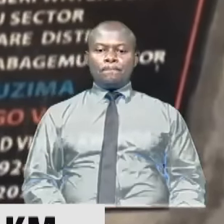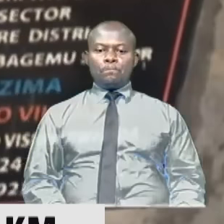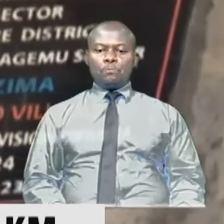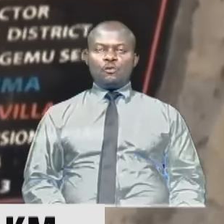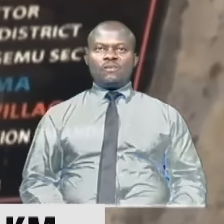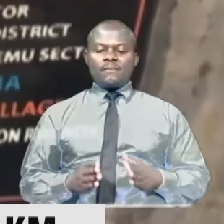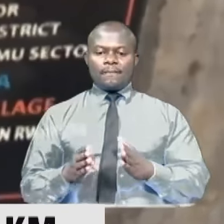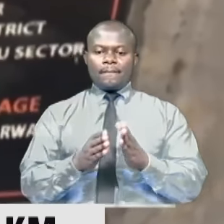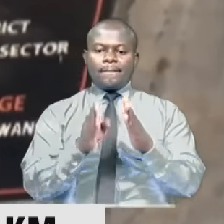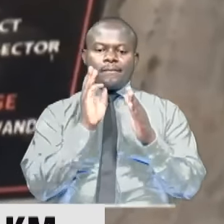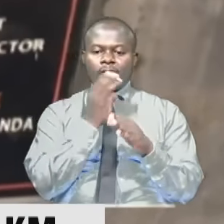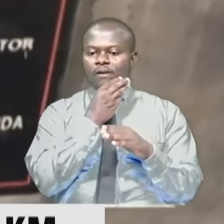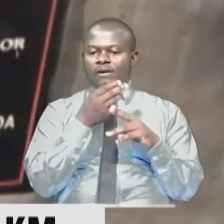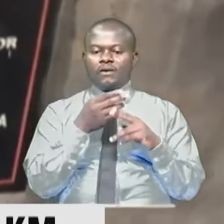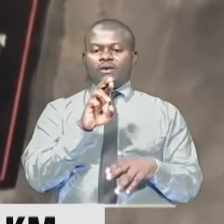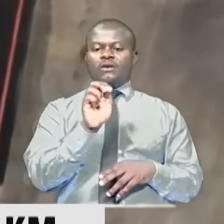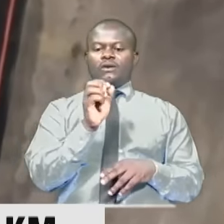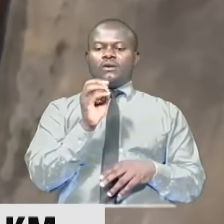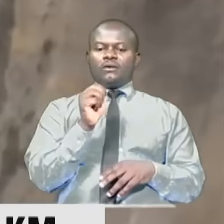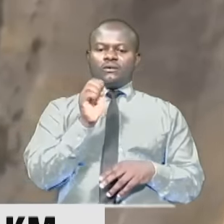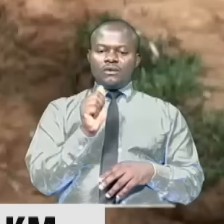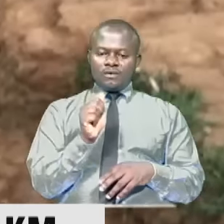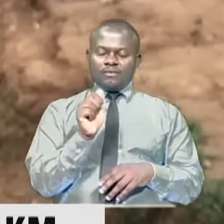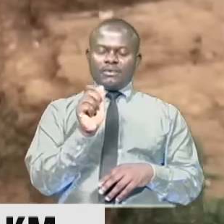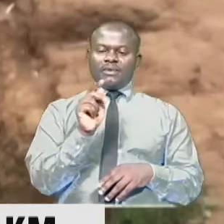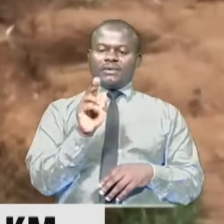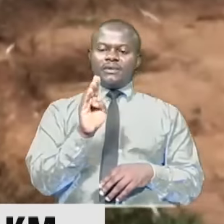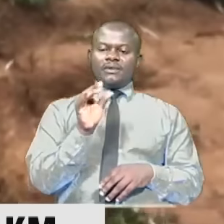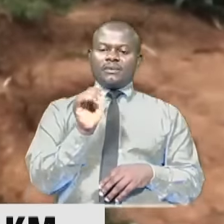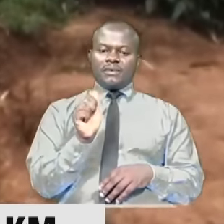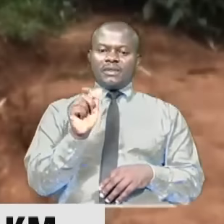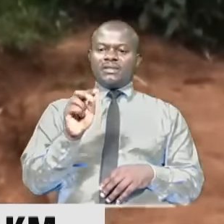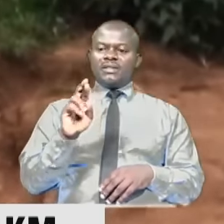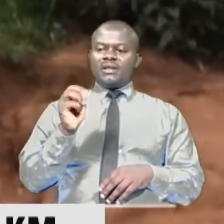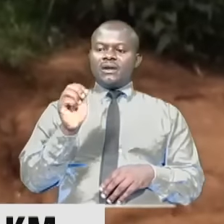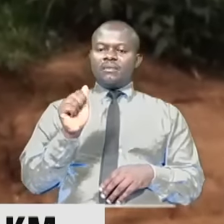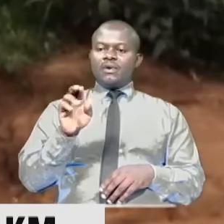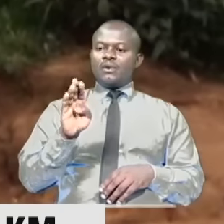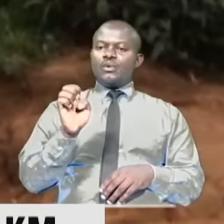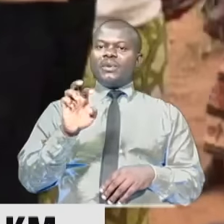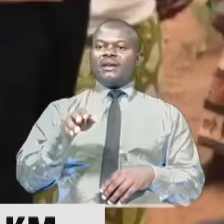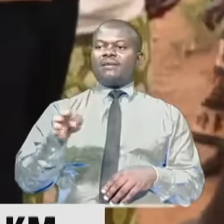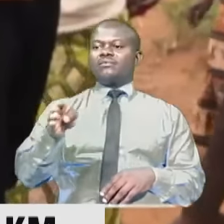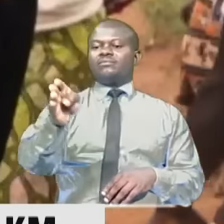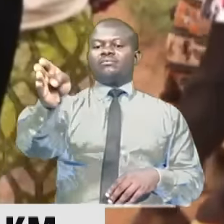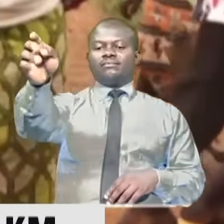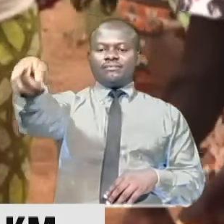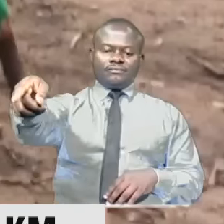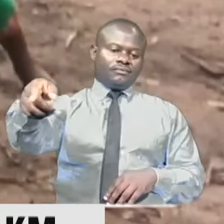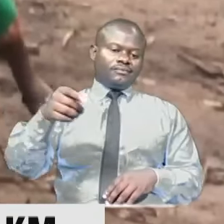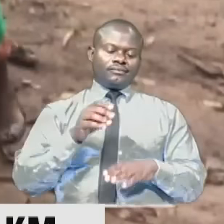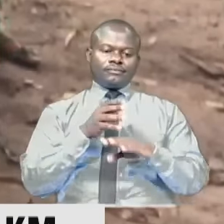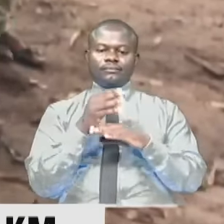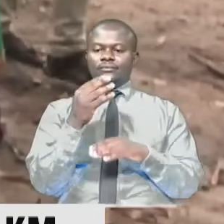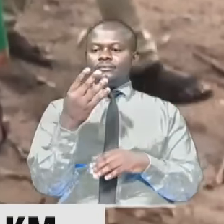uyu muyoboro w'amazi witwa Rutoma Kibuye Kigarama Rubira kuri ubu urimo gutanga amazi ku baturage